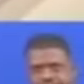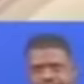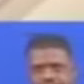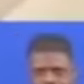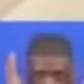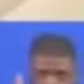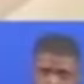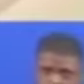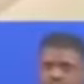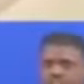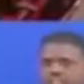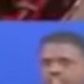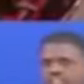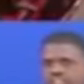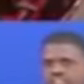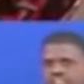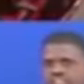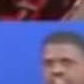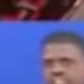Mheshimiwa Martin Ruben Shigela Geita.